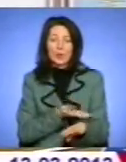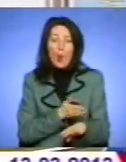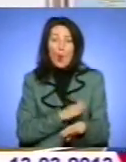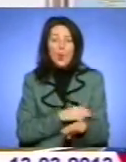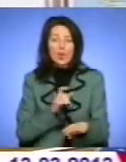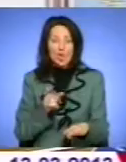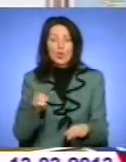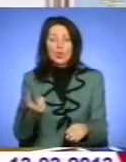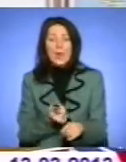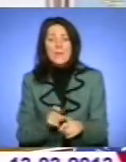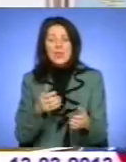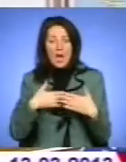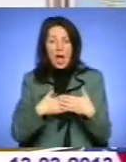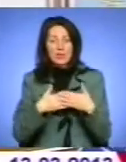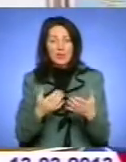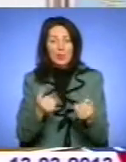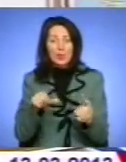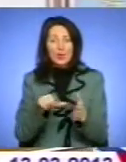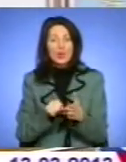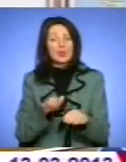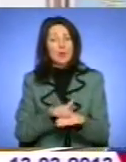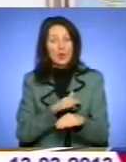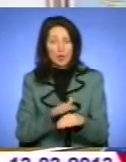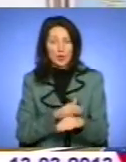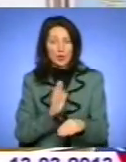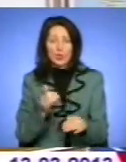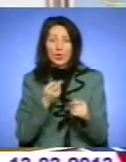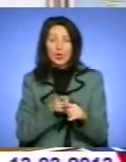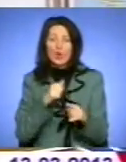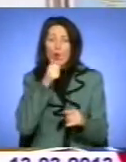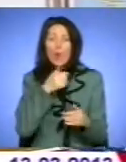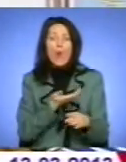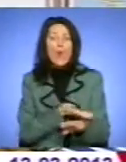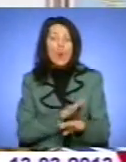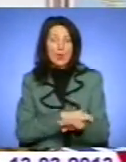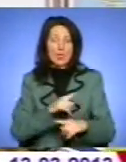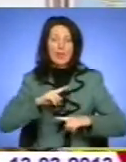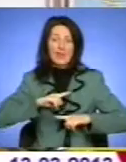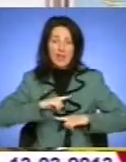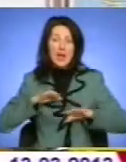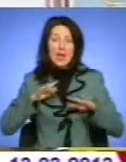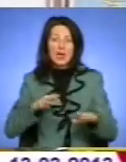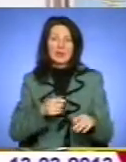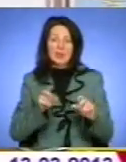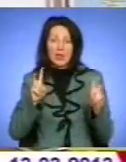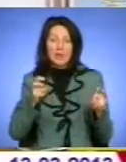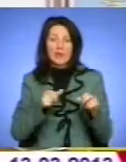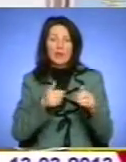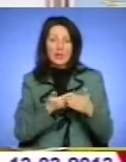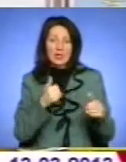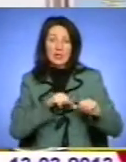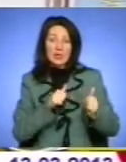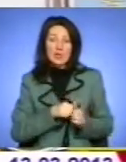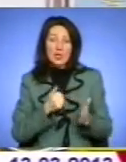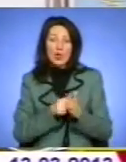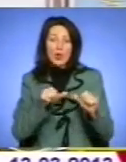активно беруть участь у благодійності. Була цього року в Польщі, якраз на фіналі акції «Серце до серця», тільки їхньої, то трошки там має